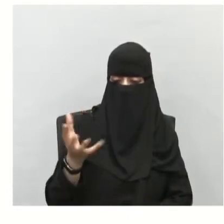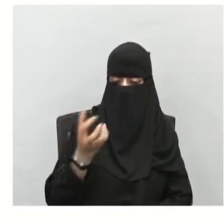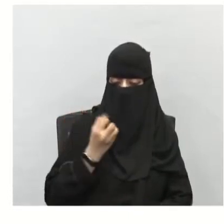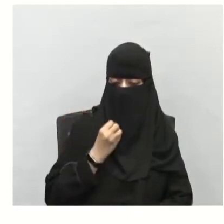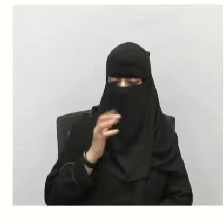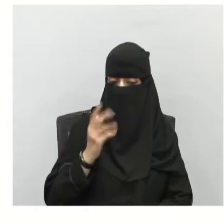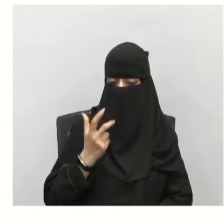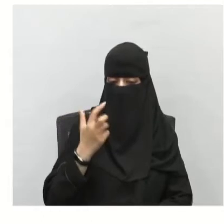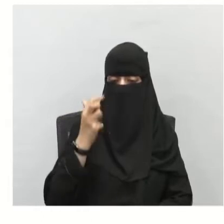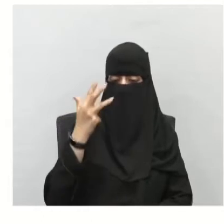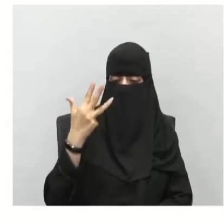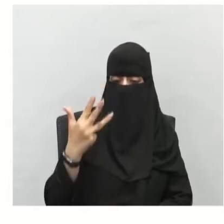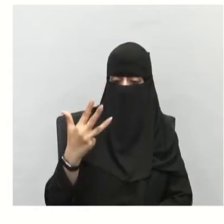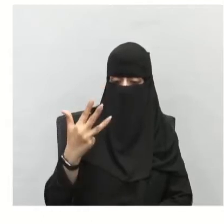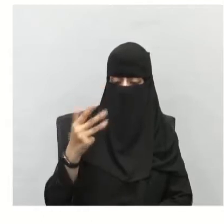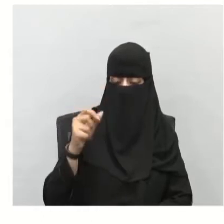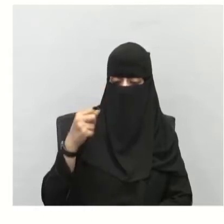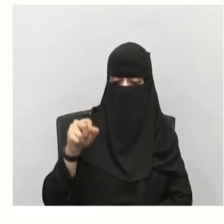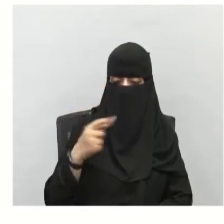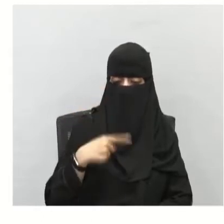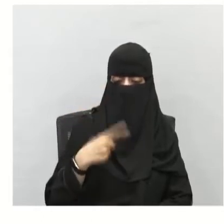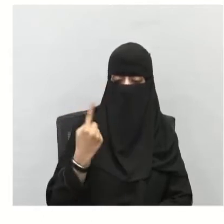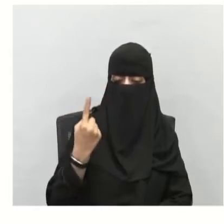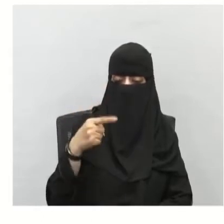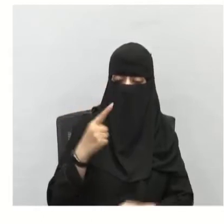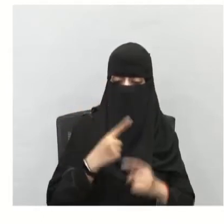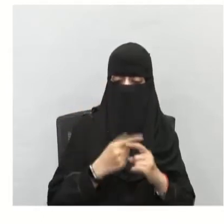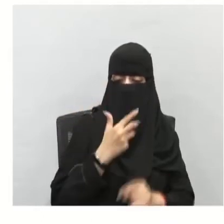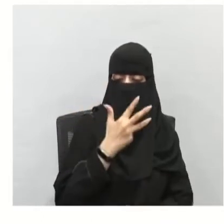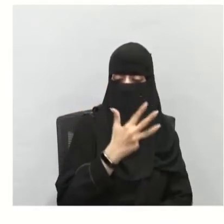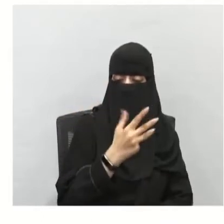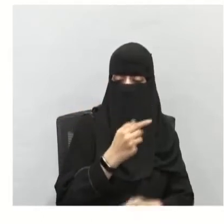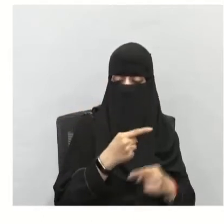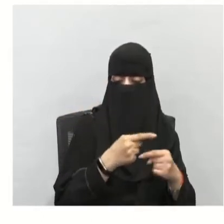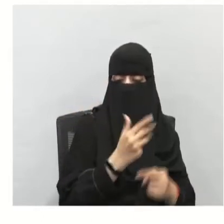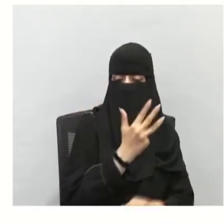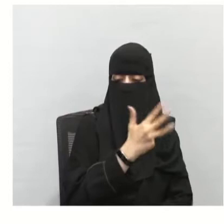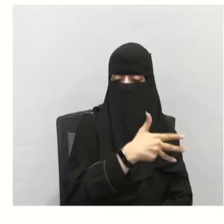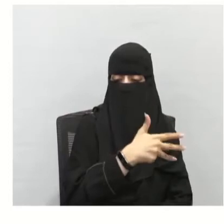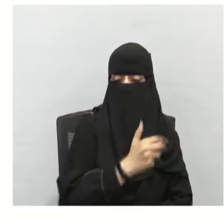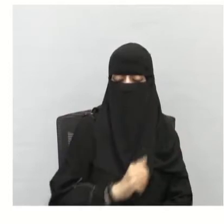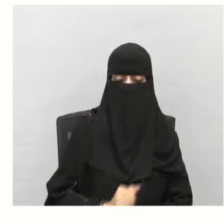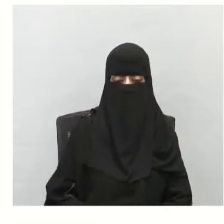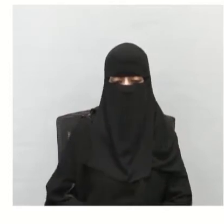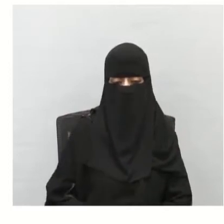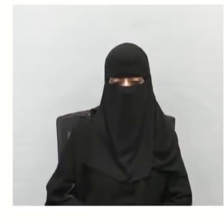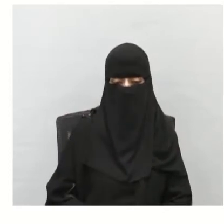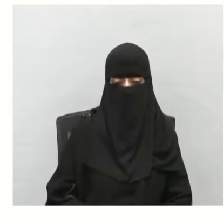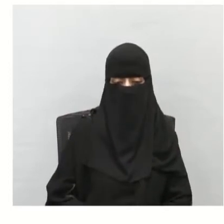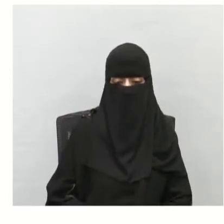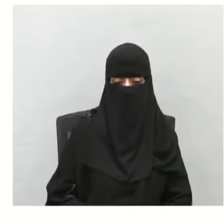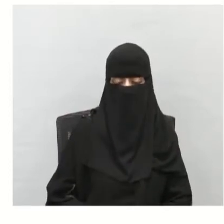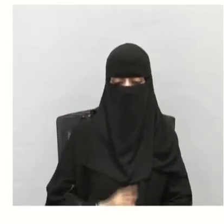فئة العشرة. إذن سوف أضرب 10 في 9 يساوي ماذا؟ أحسنتم، 90.